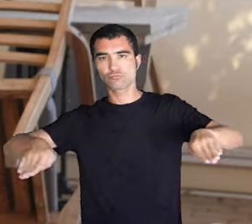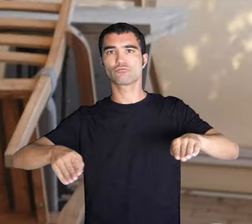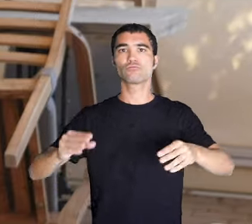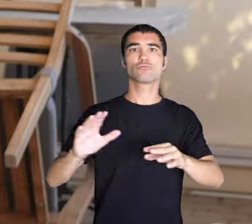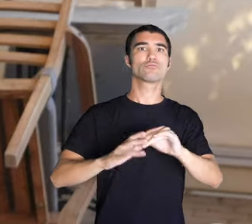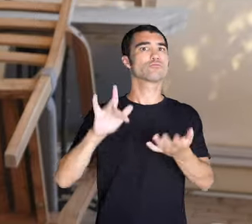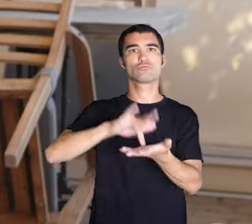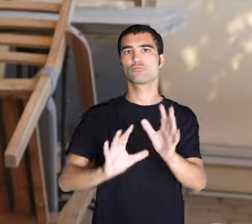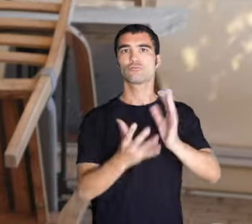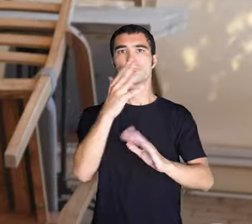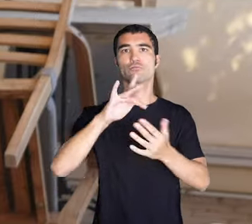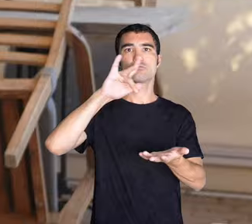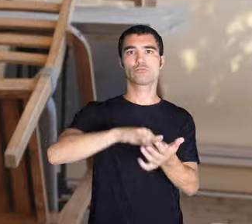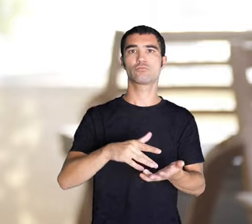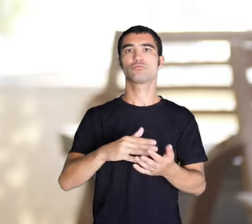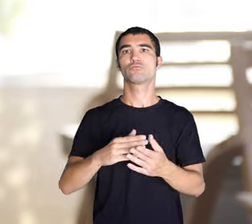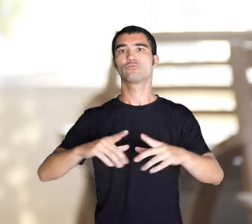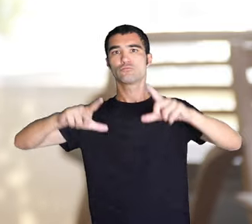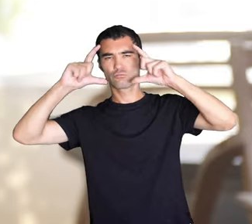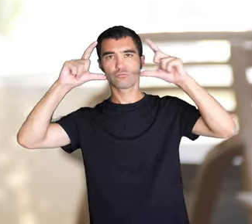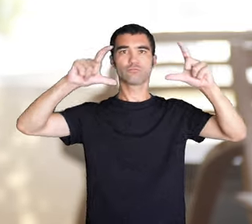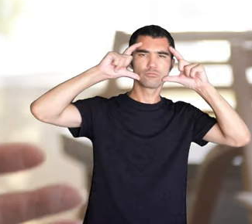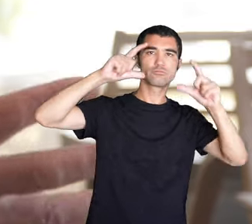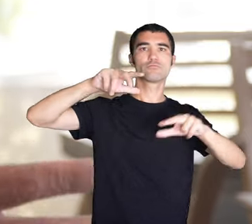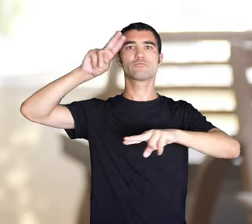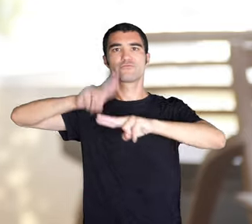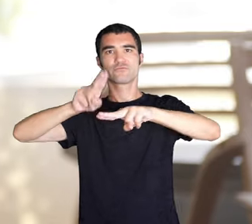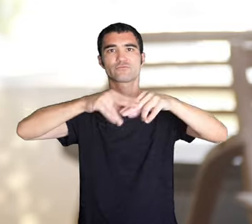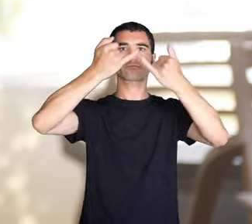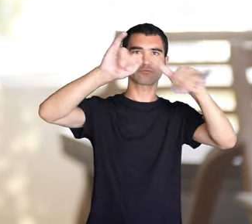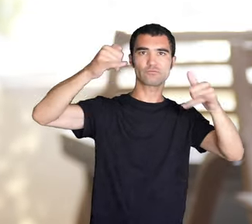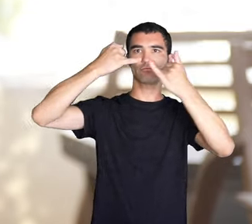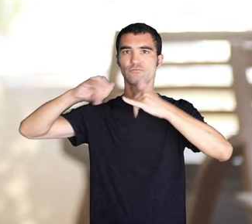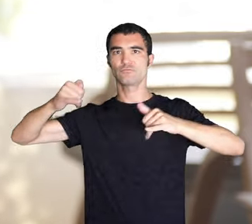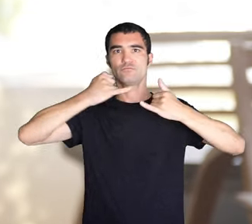remaven. I després posàvem banderetes. Fèiem festes i com jo t'he comptat,